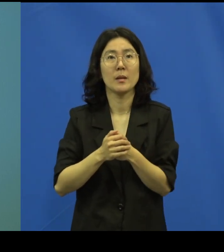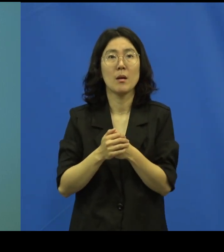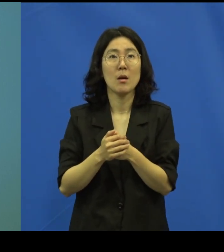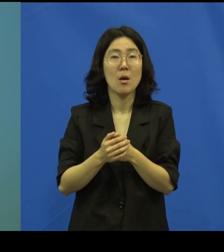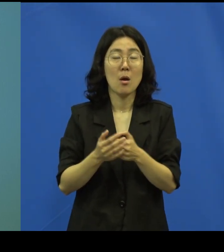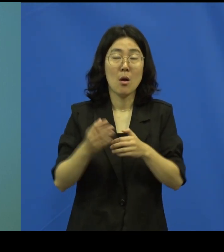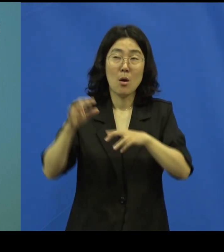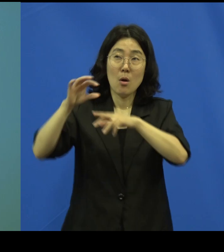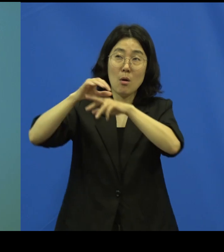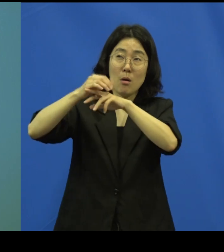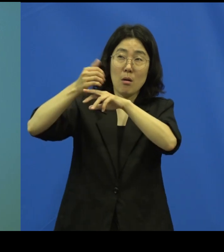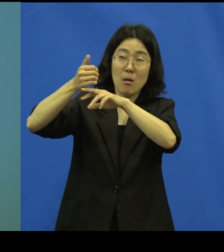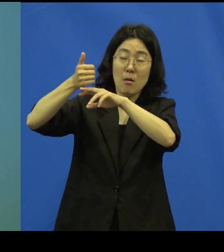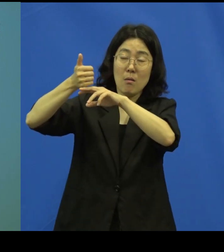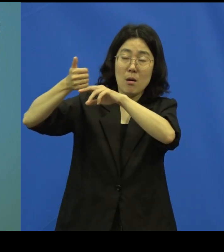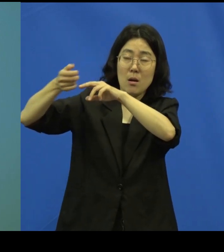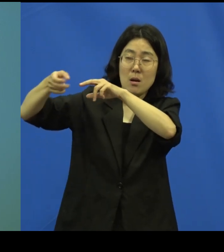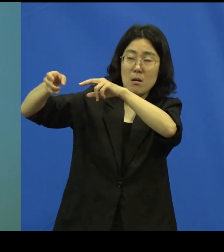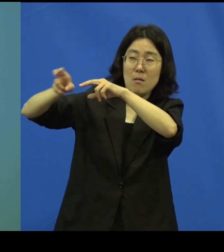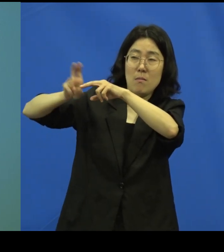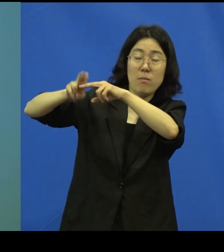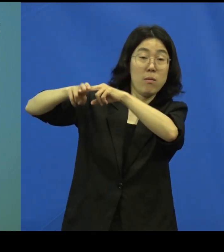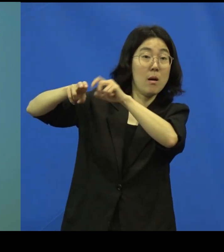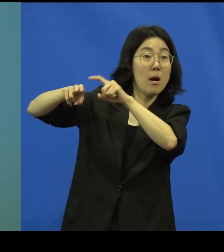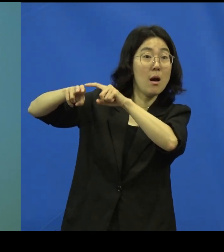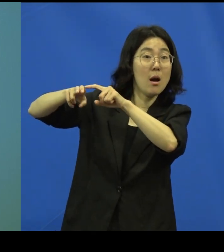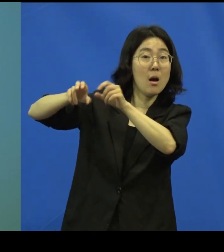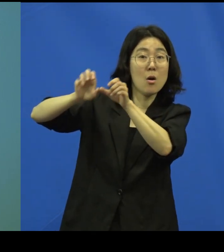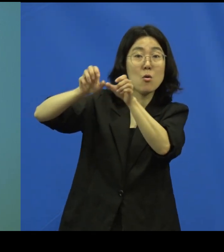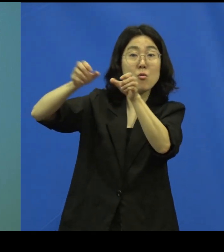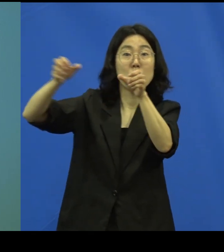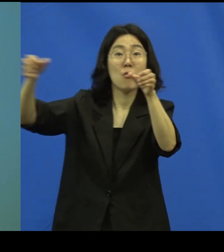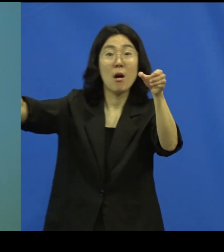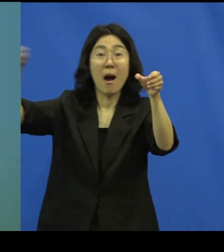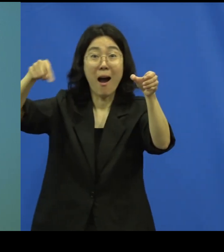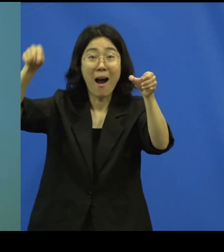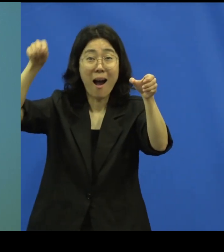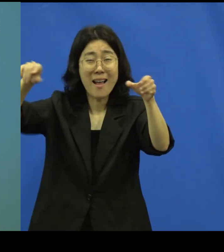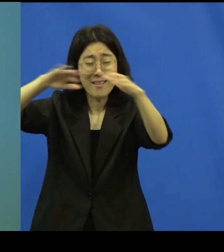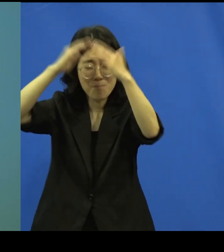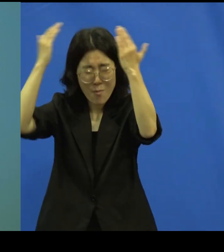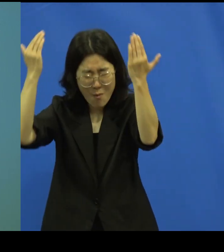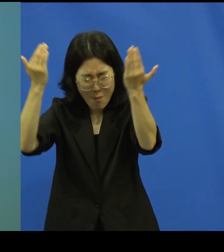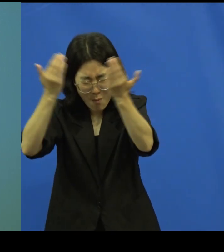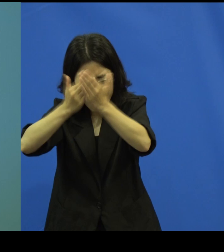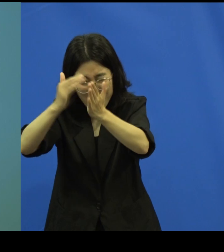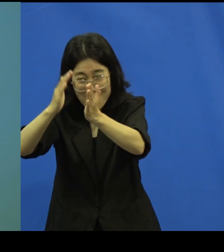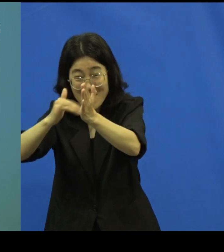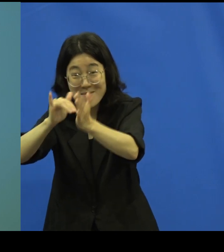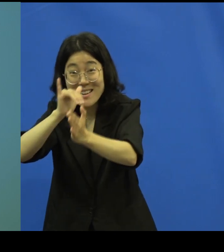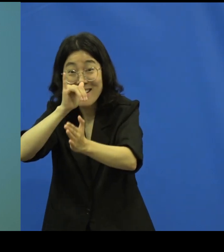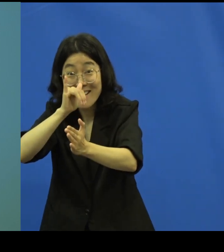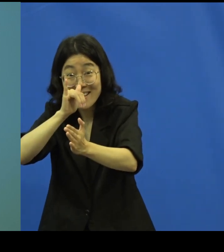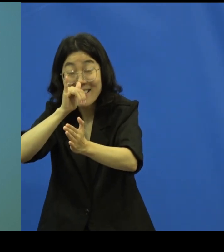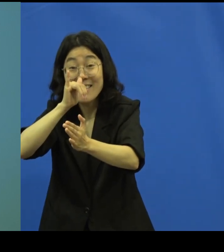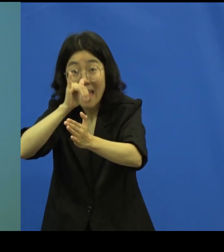그리스도의 오른손에 있는 두루마리에 쓰여져요. 이제는 더 절망하고 낙심하지 말라는